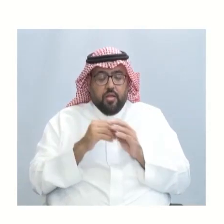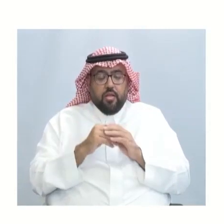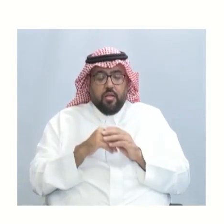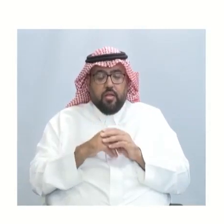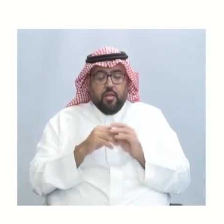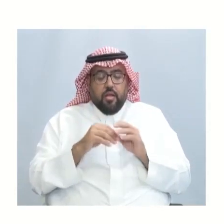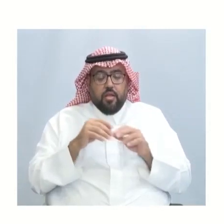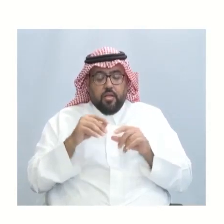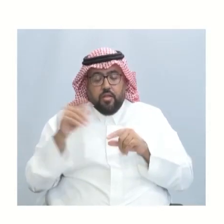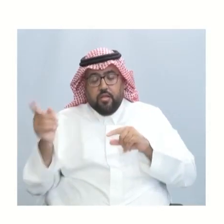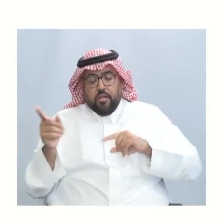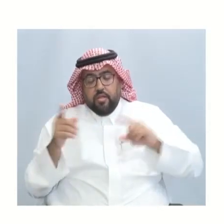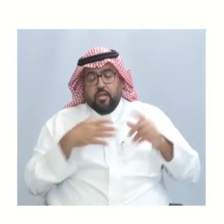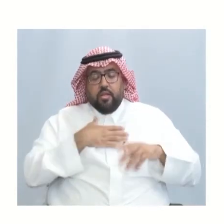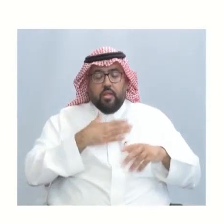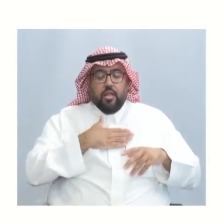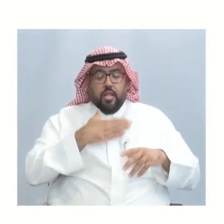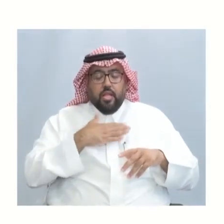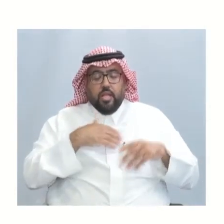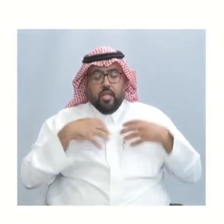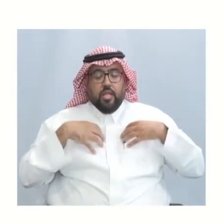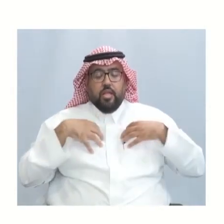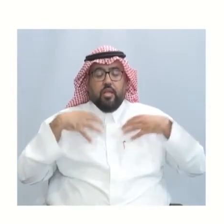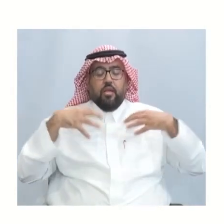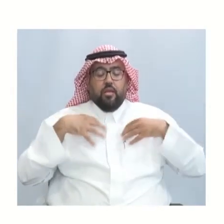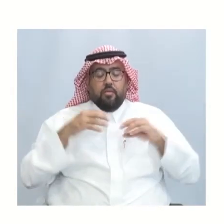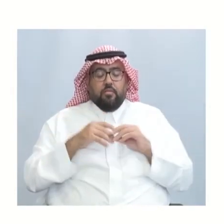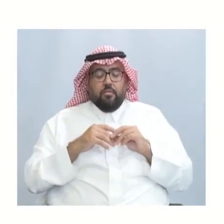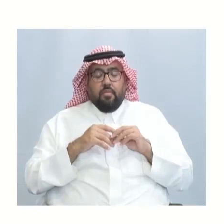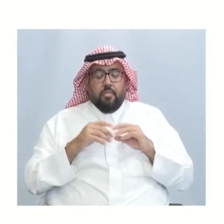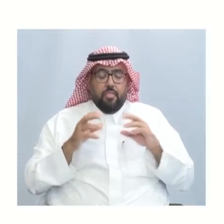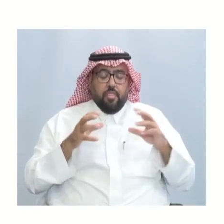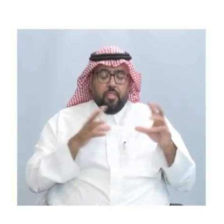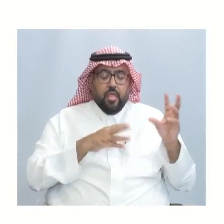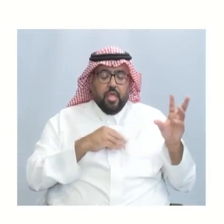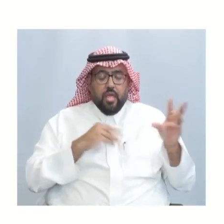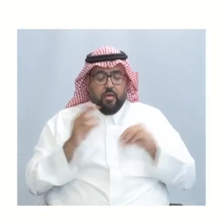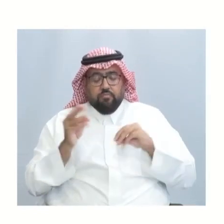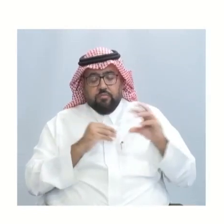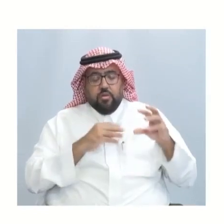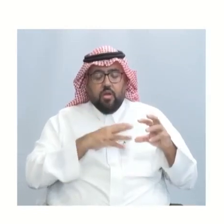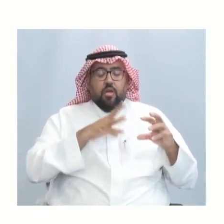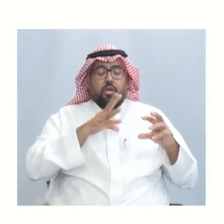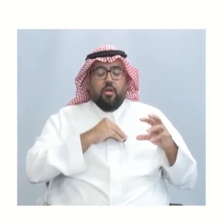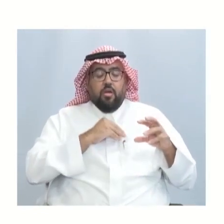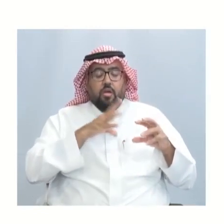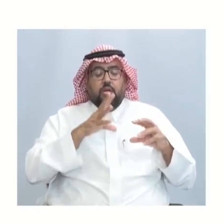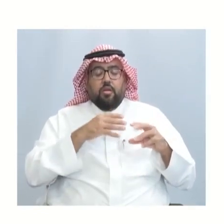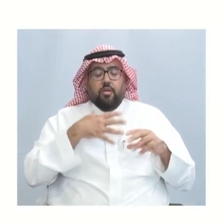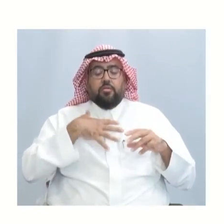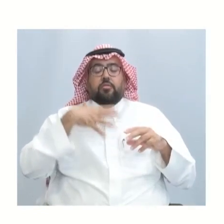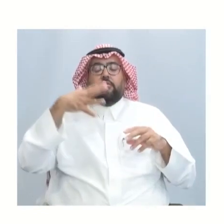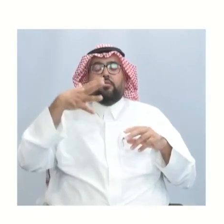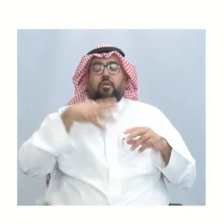وهي العضله التي تفصل التجويف الصدري عن التجويف البطني ولها دور بعمليه الانقباض والانبساط في عمليه الشهيق والزفير